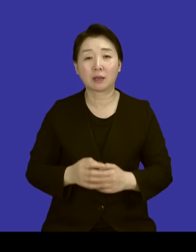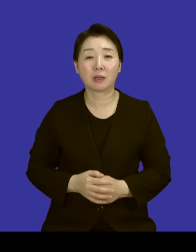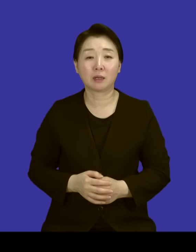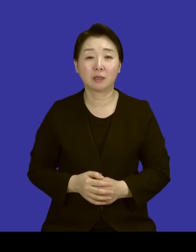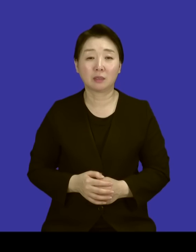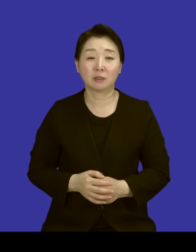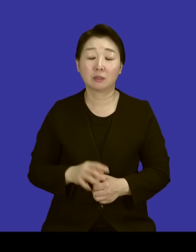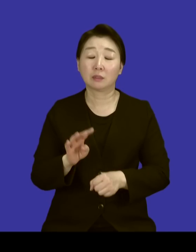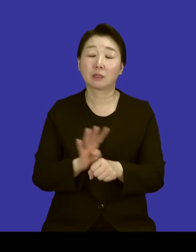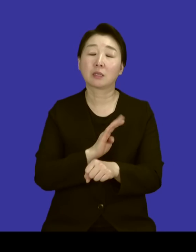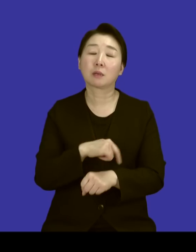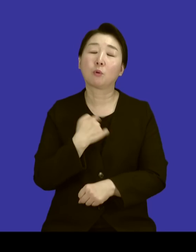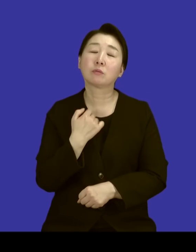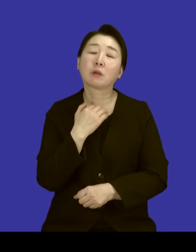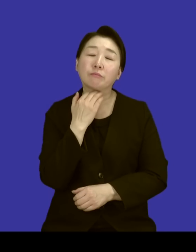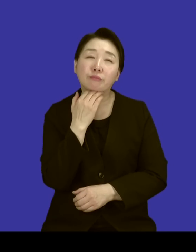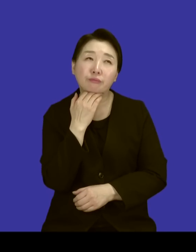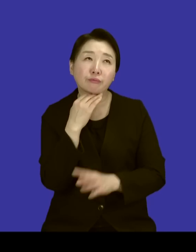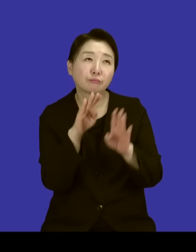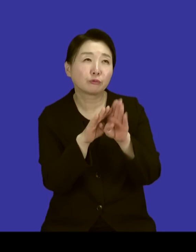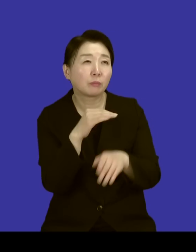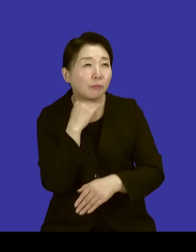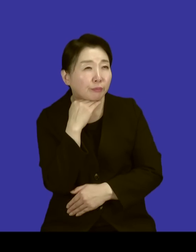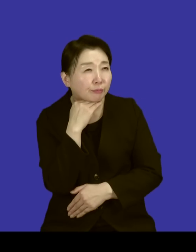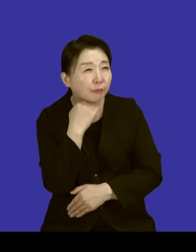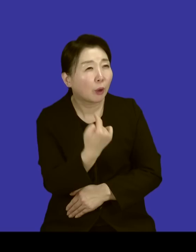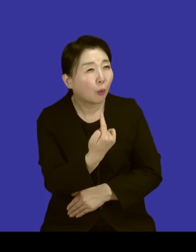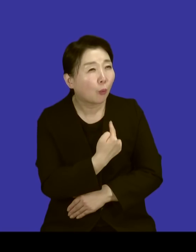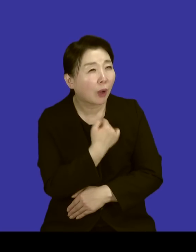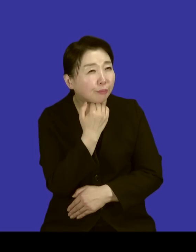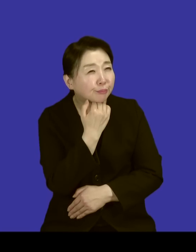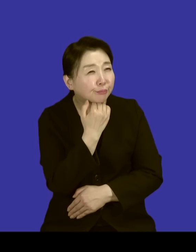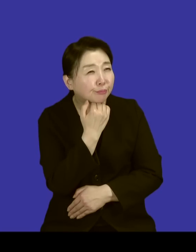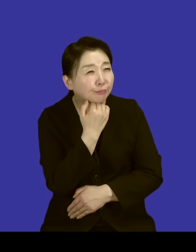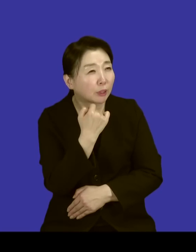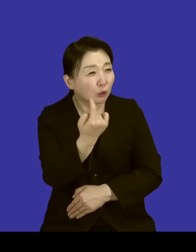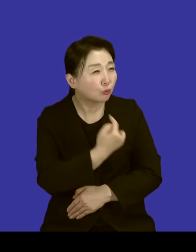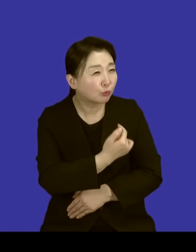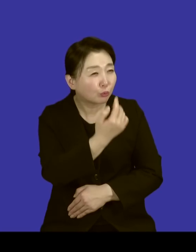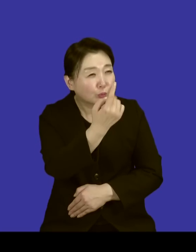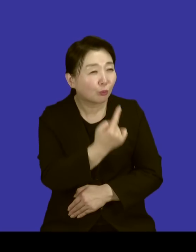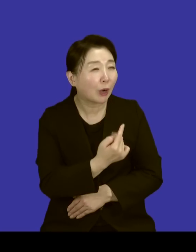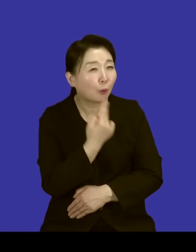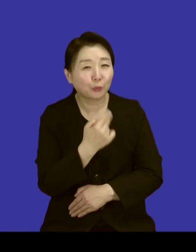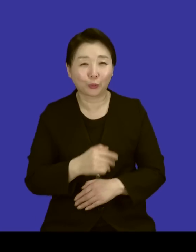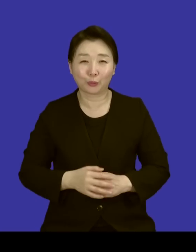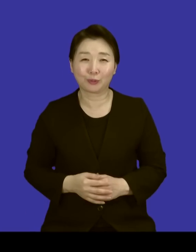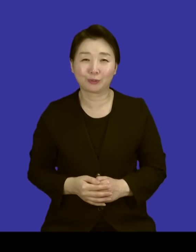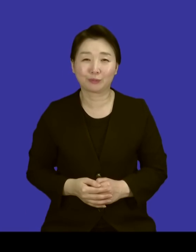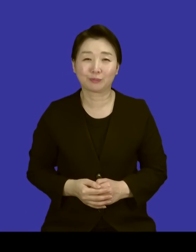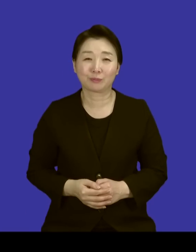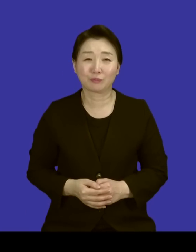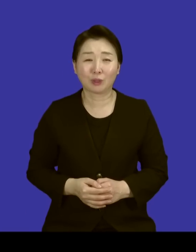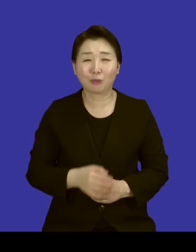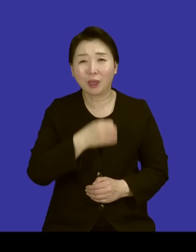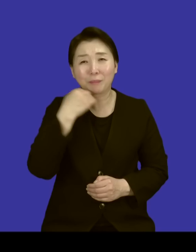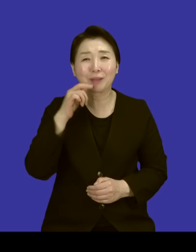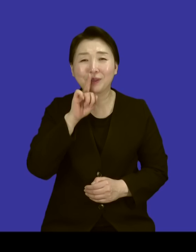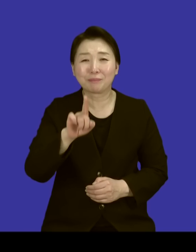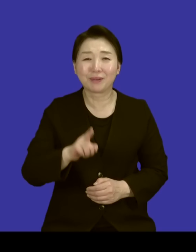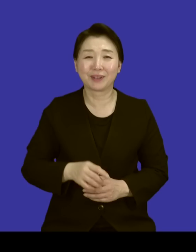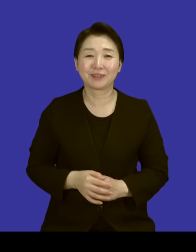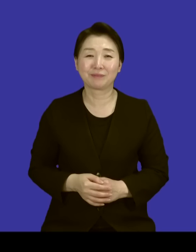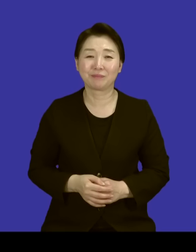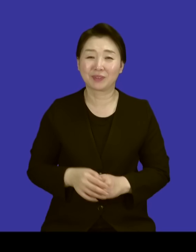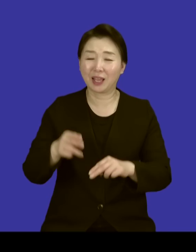가만히 앉아 있는 거예요. 눈만 바라보고. 근데 아무도 안 오셔요. 안 오시더라고요. 일단은 그래서 사장님 분이 맛이 없다 그러는데 이게 오겠어요.